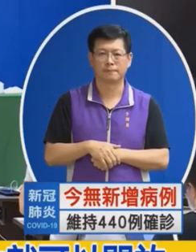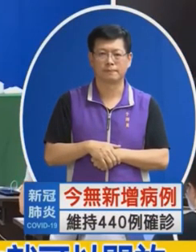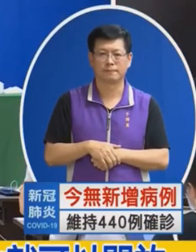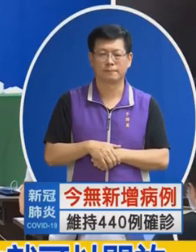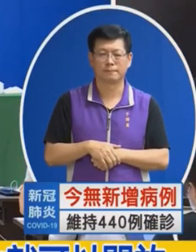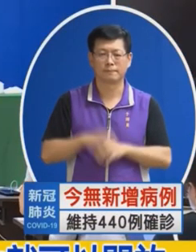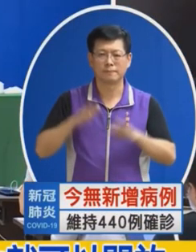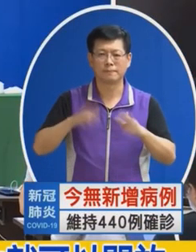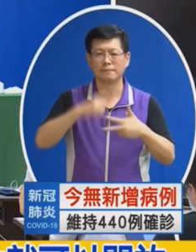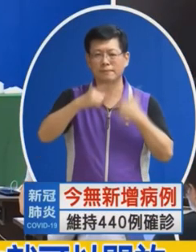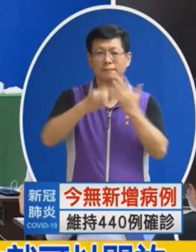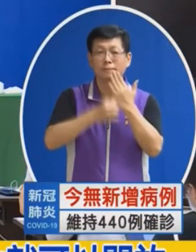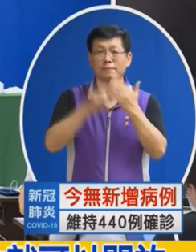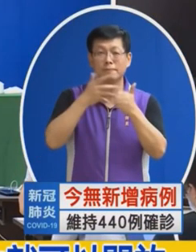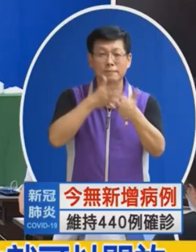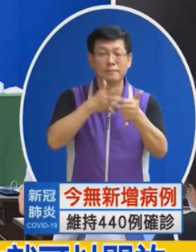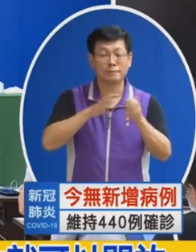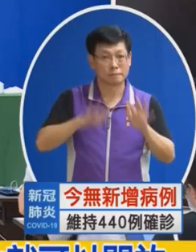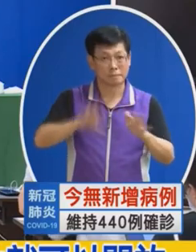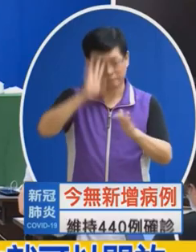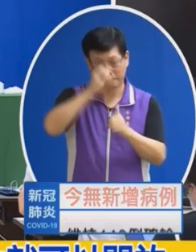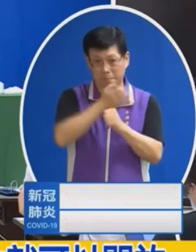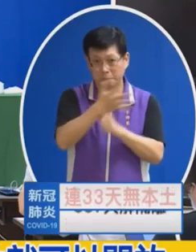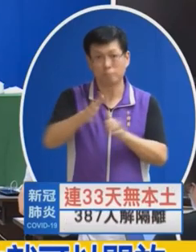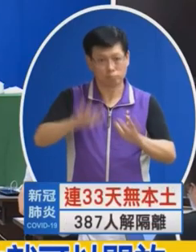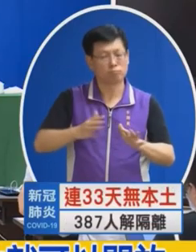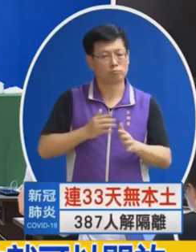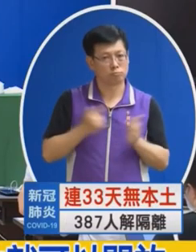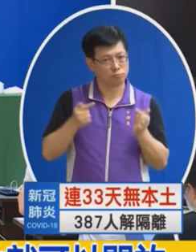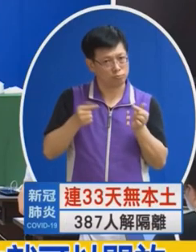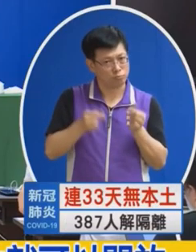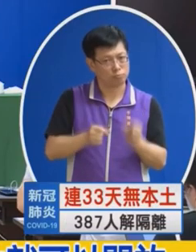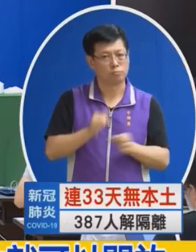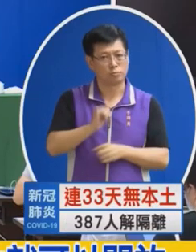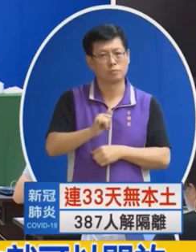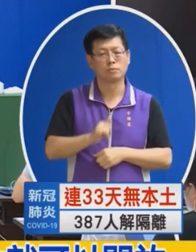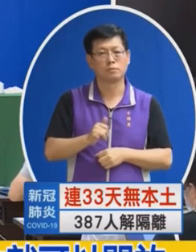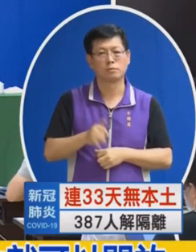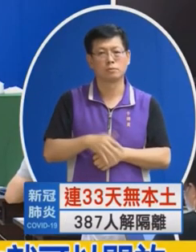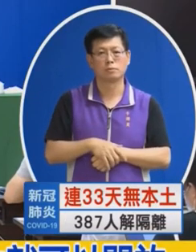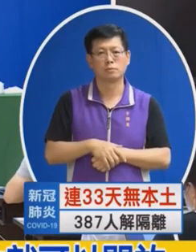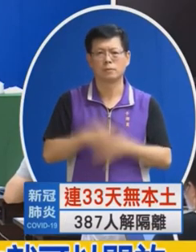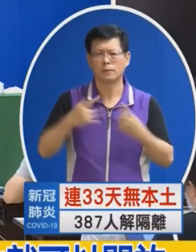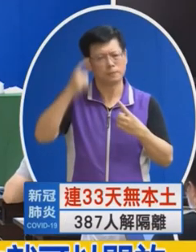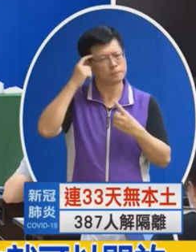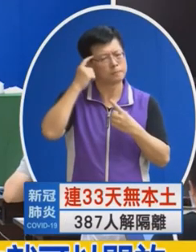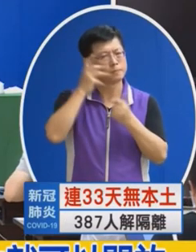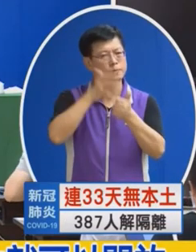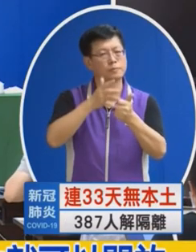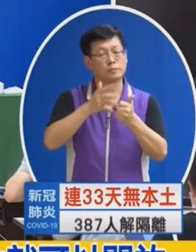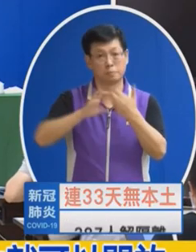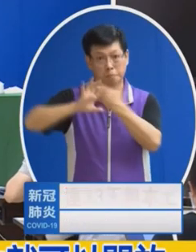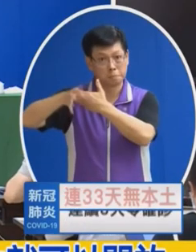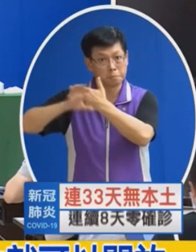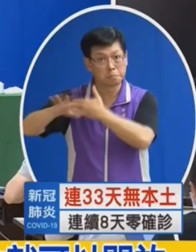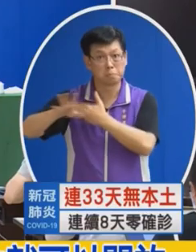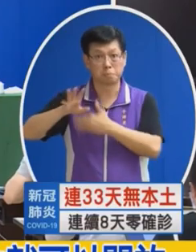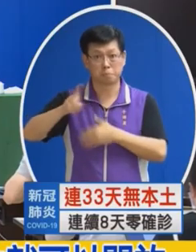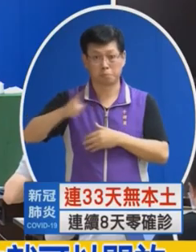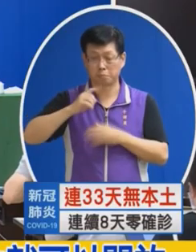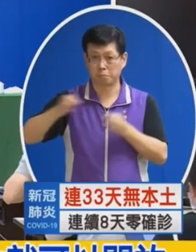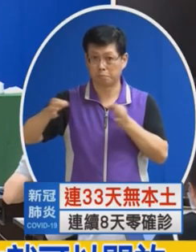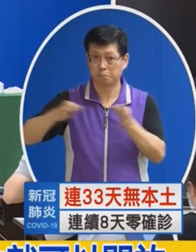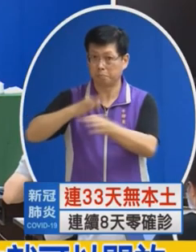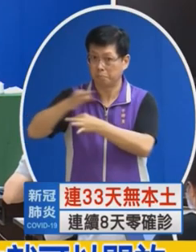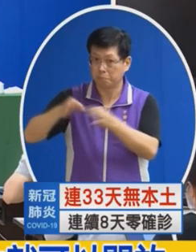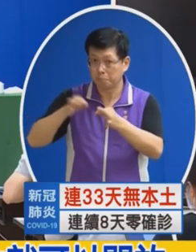主委好，金周刊提问，现在台湾的疫情已经逐渐稳定了嘛，那其实蛮多人会想了解，就是说国外的一些经贸